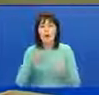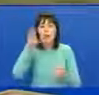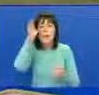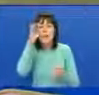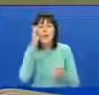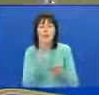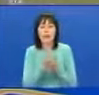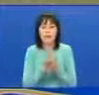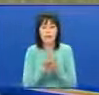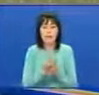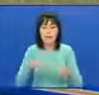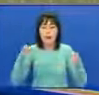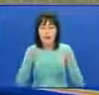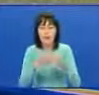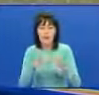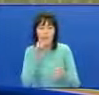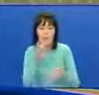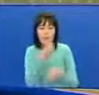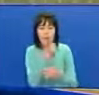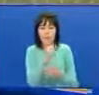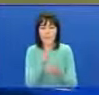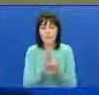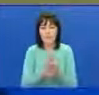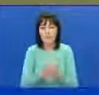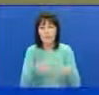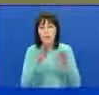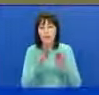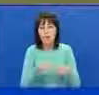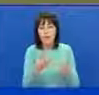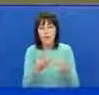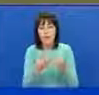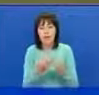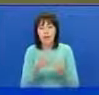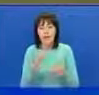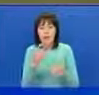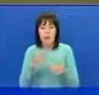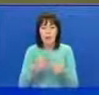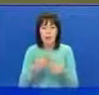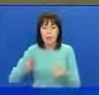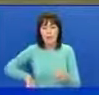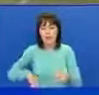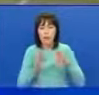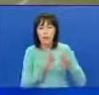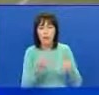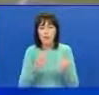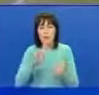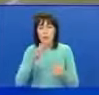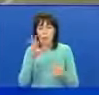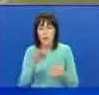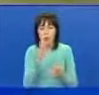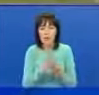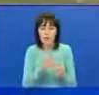Буниятгар командасының футбол академиясының жастары жеңіп алды. Жеңімпаздар мен жүлдегерлерге Қажымұқан атындағы орталық стадион директорының орынбасары Құрманбек Ордабаев